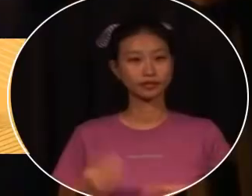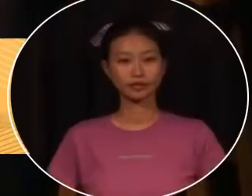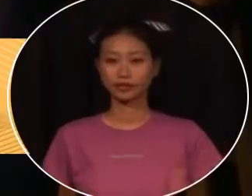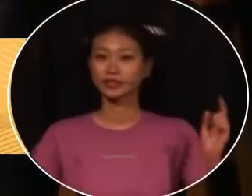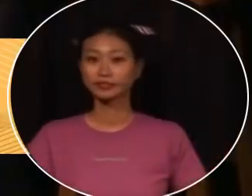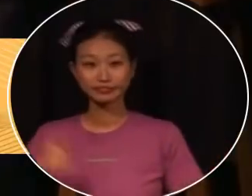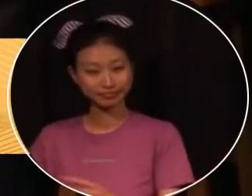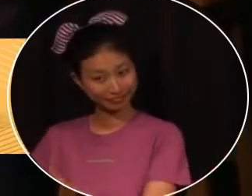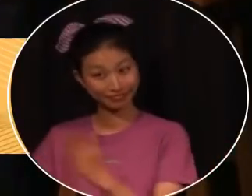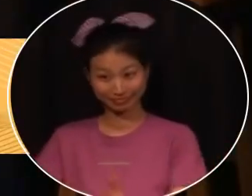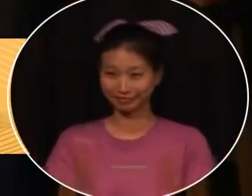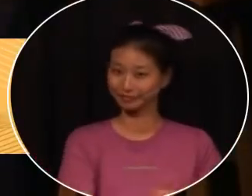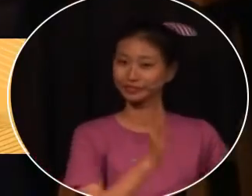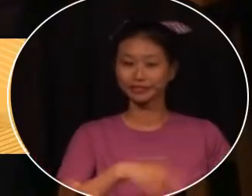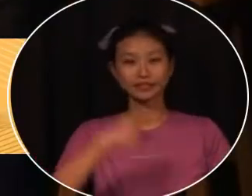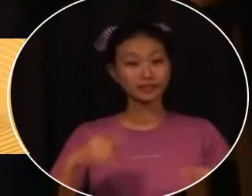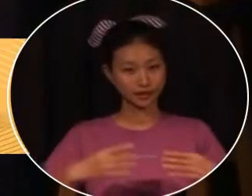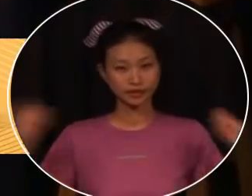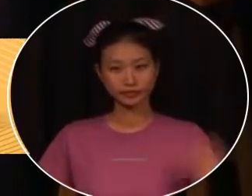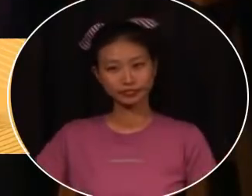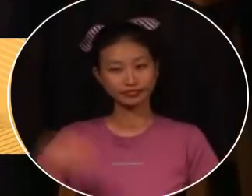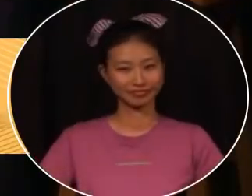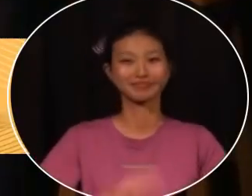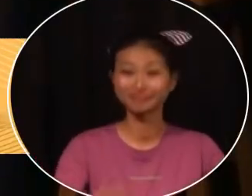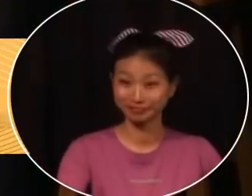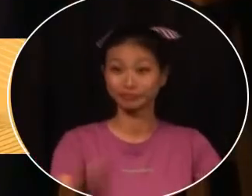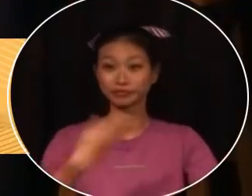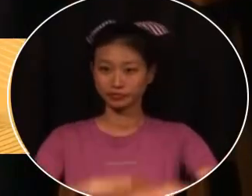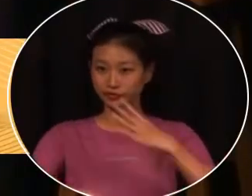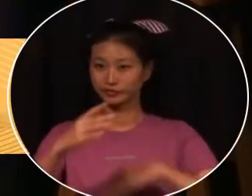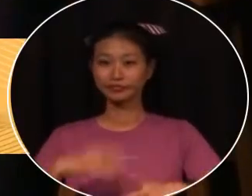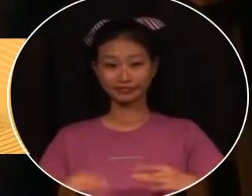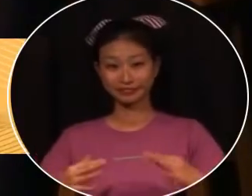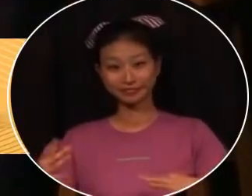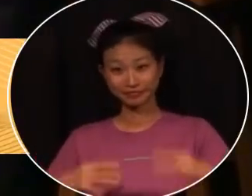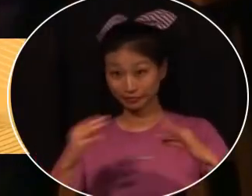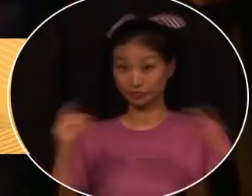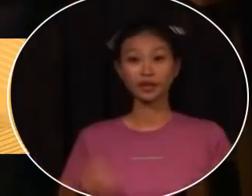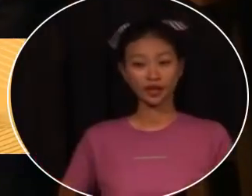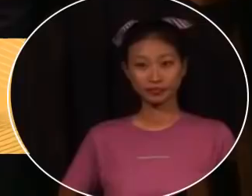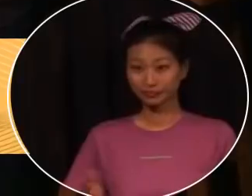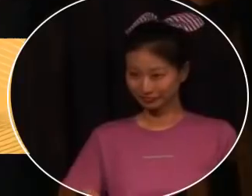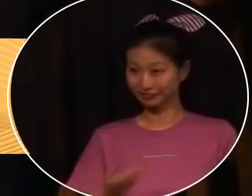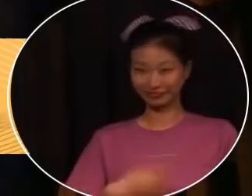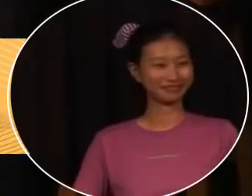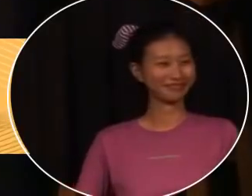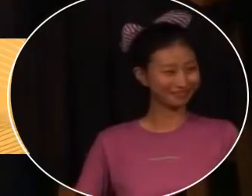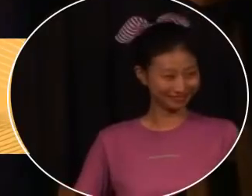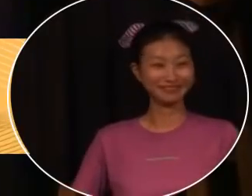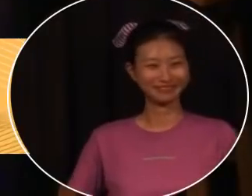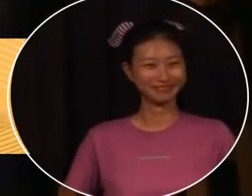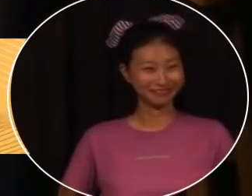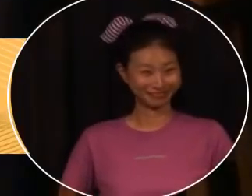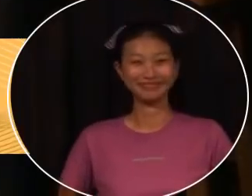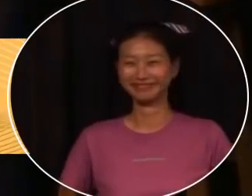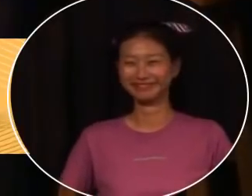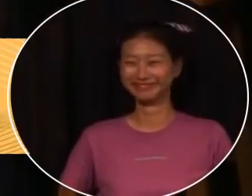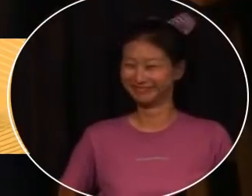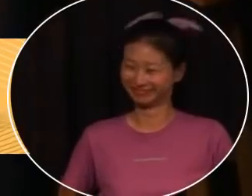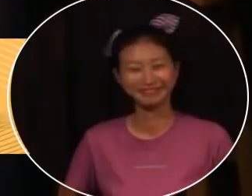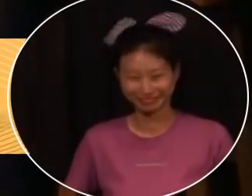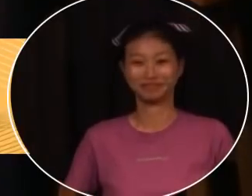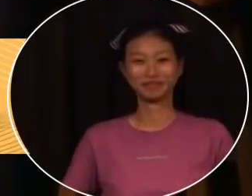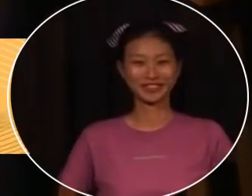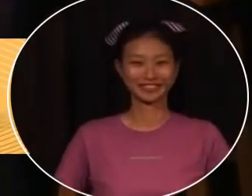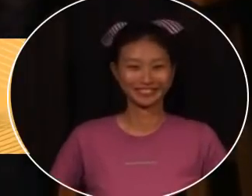总而言之，我们希望大家能够擦亮自己的眼睛，然后不要被一些不切实际的政